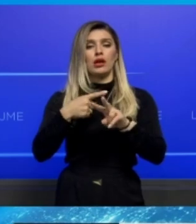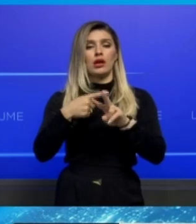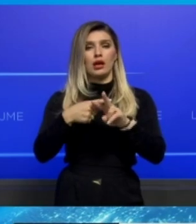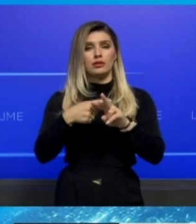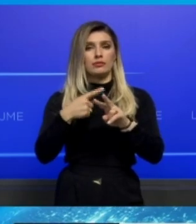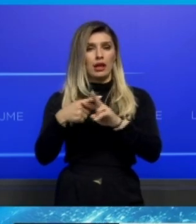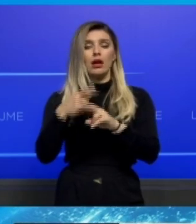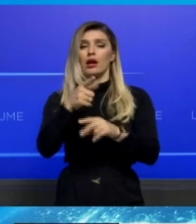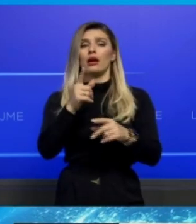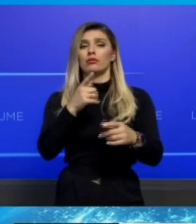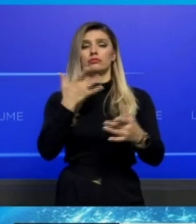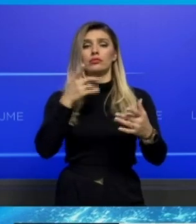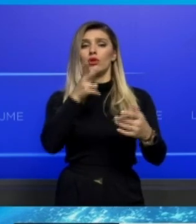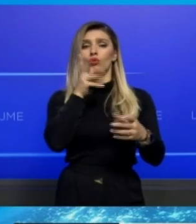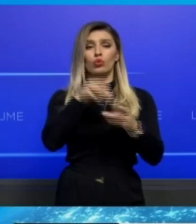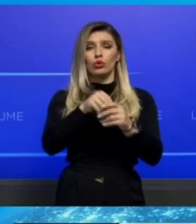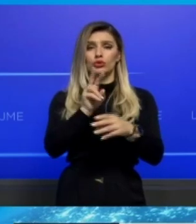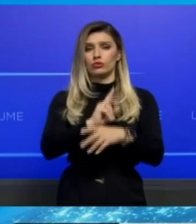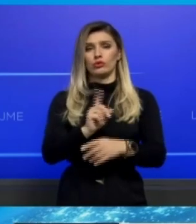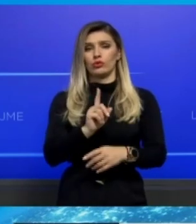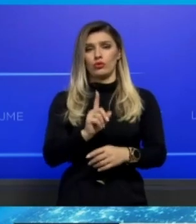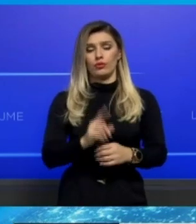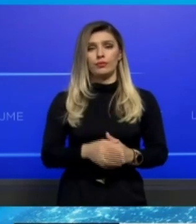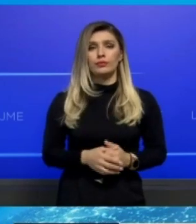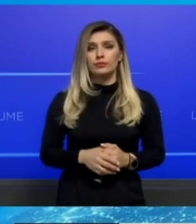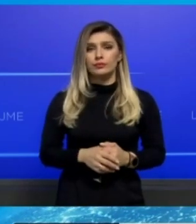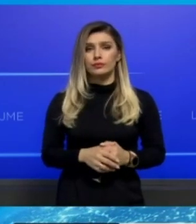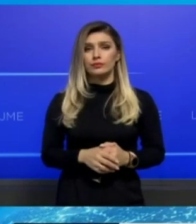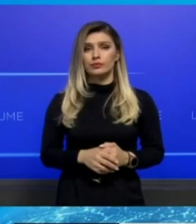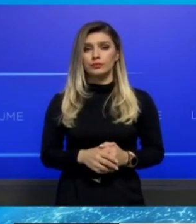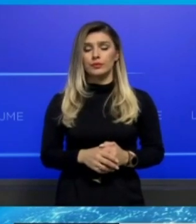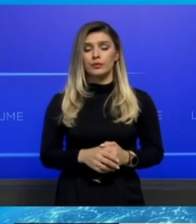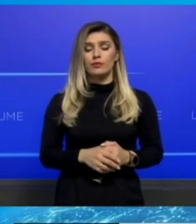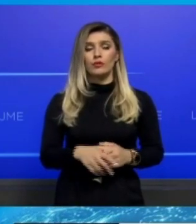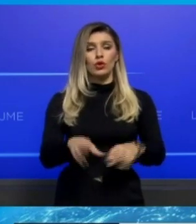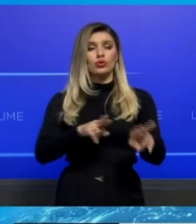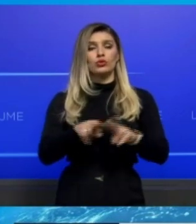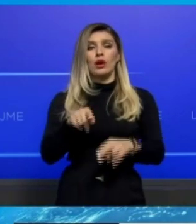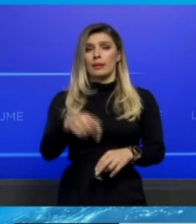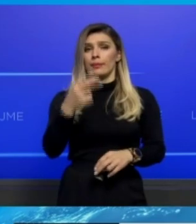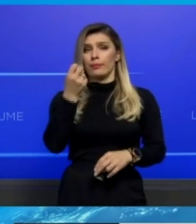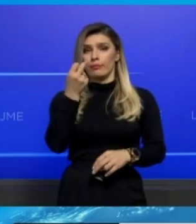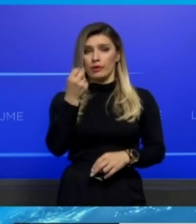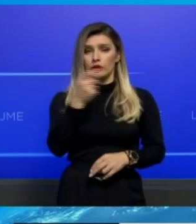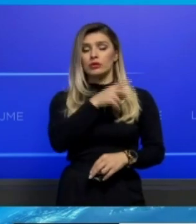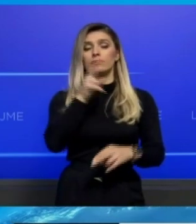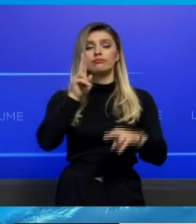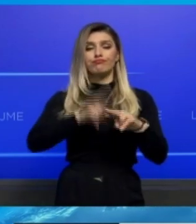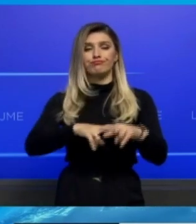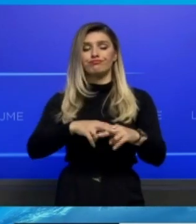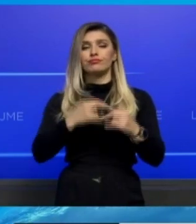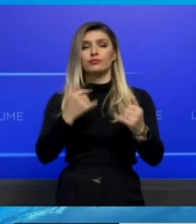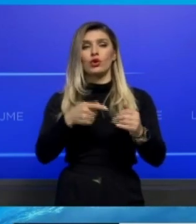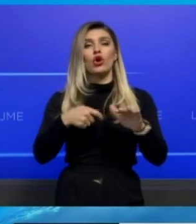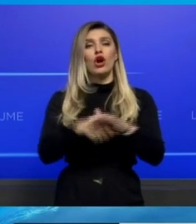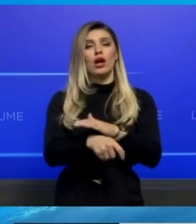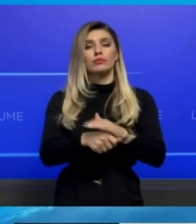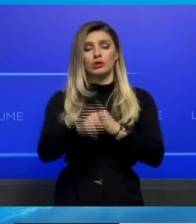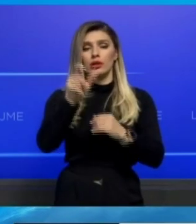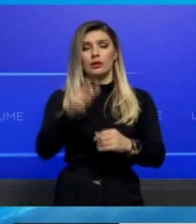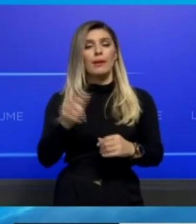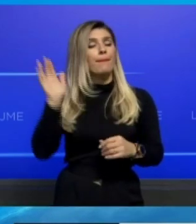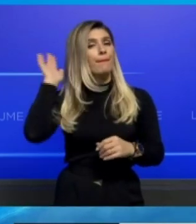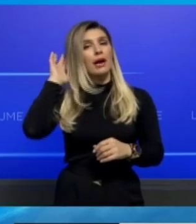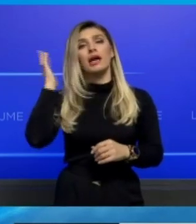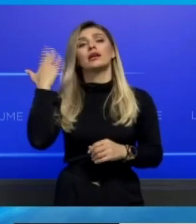pa vullnetin e tij. E gjykata themelore në Prishtinë ka konfirmuar akt akuzën për korrupsion ndaj ish-ministrës